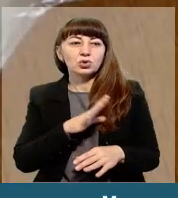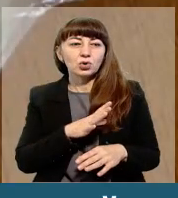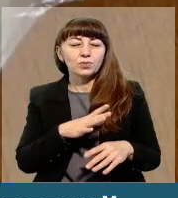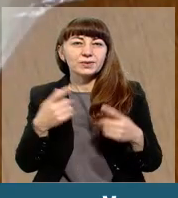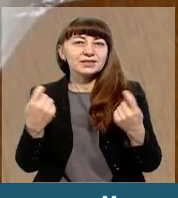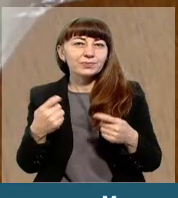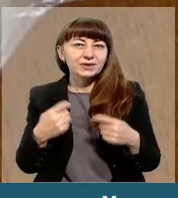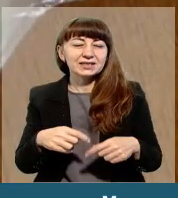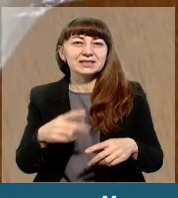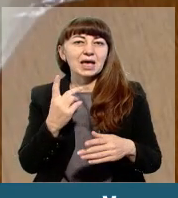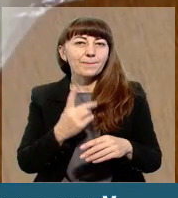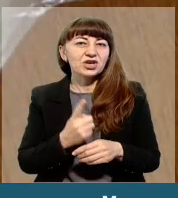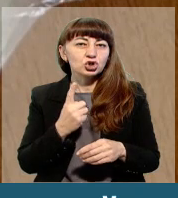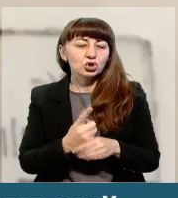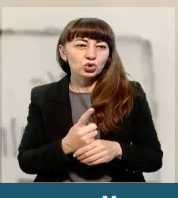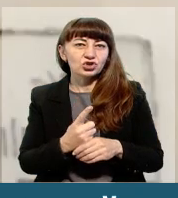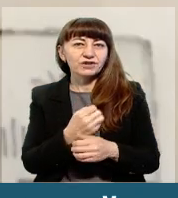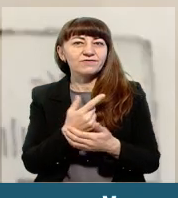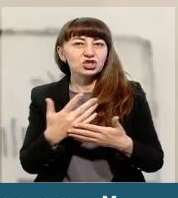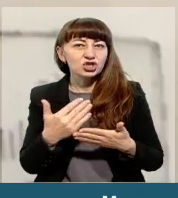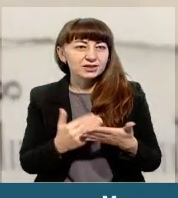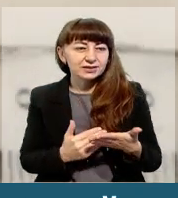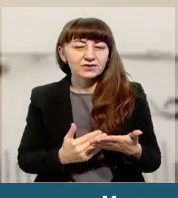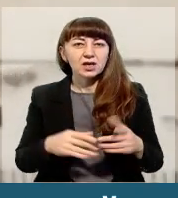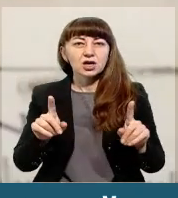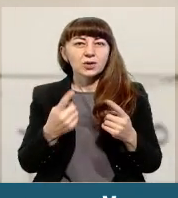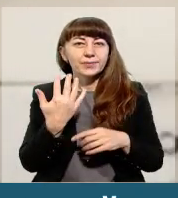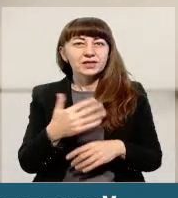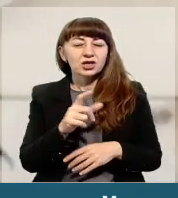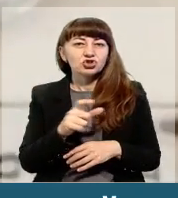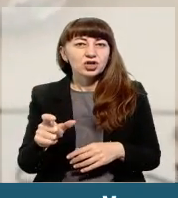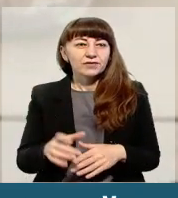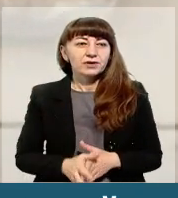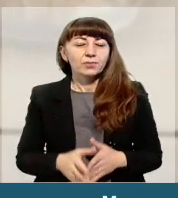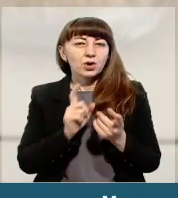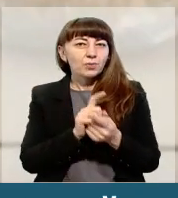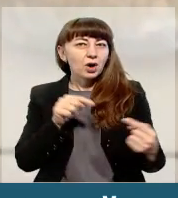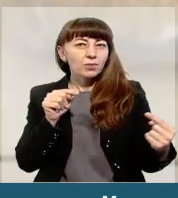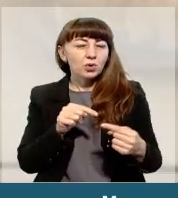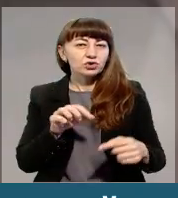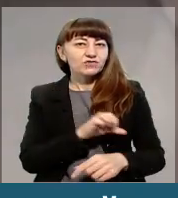сбыт запрещенных веществ. С начала года полицейскими задержано более 50 подозреваемых. Борьба